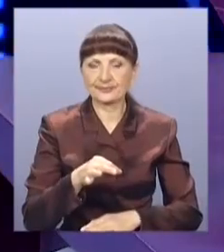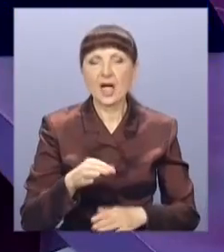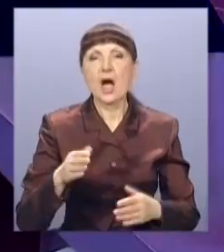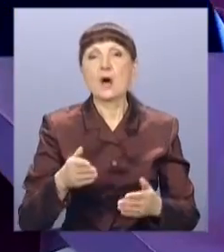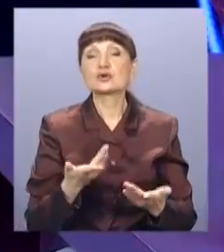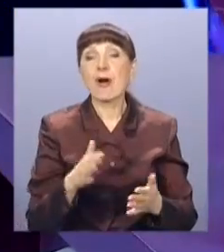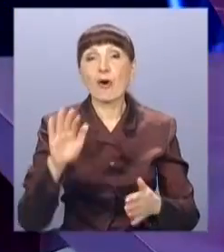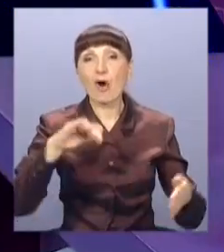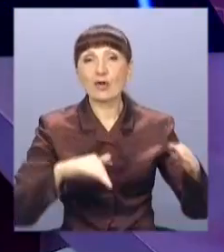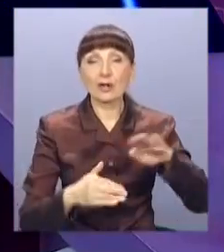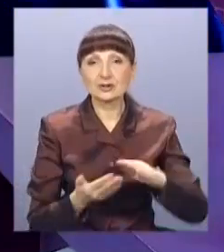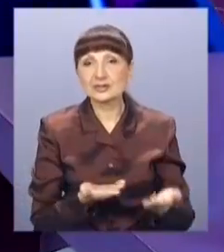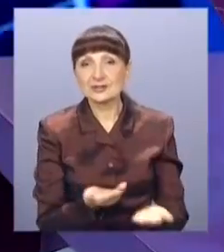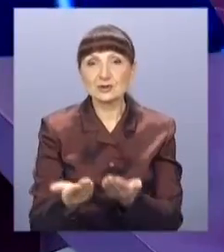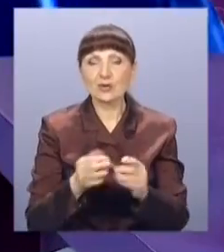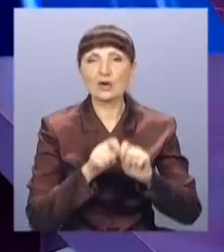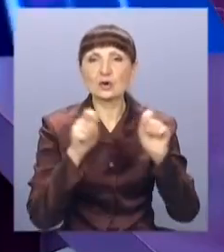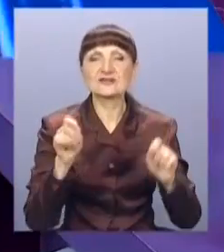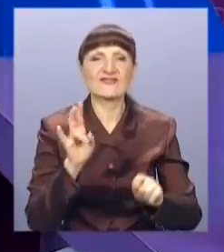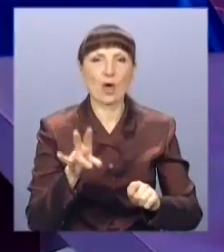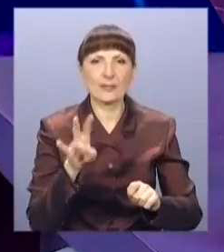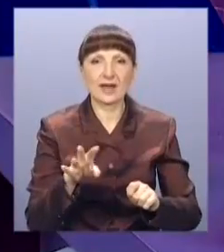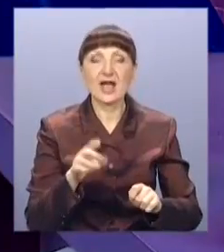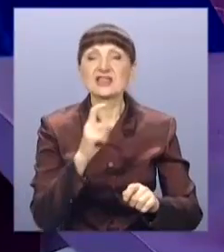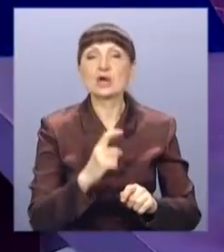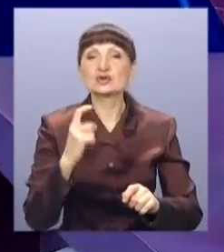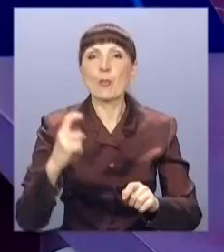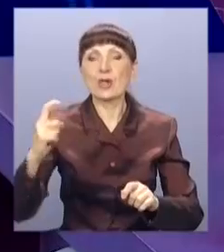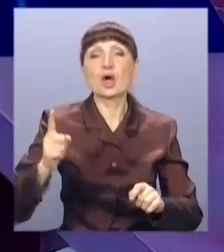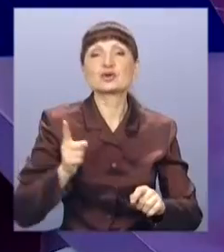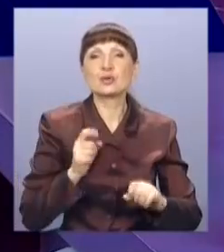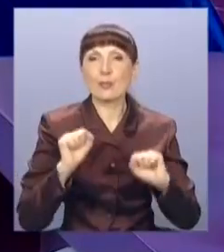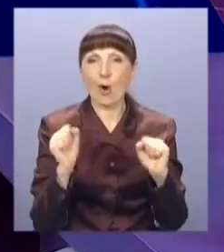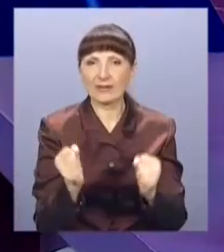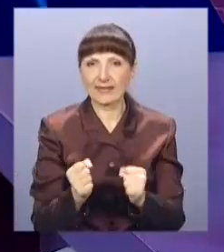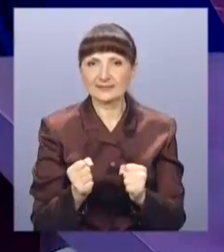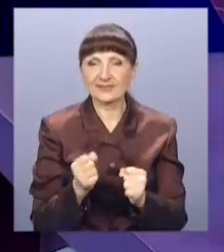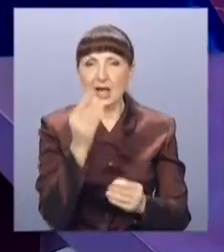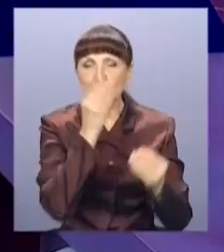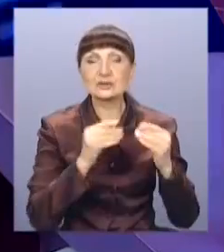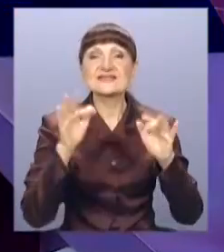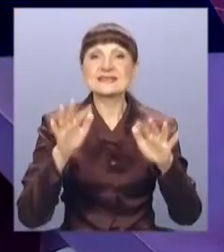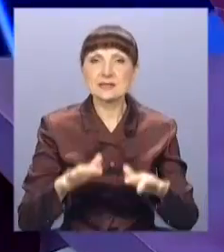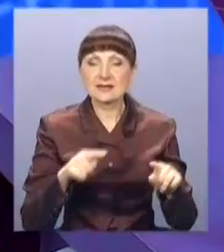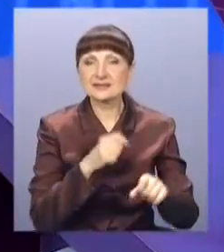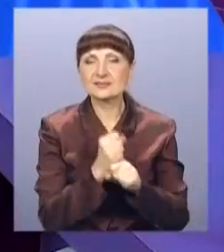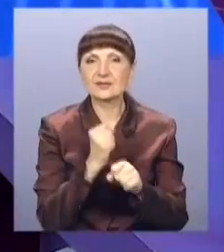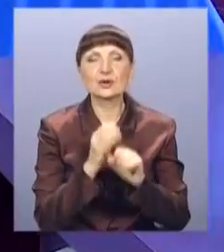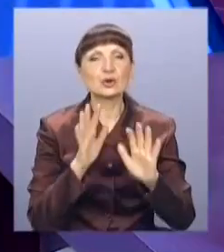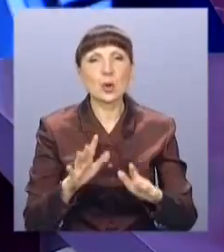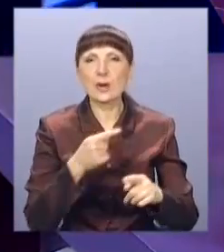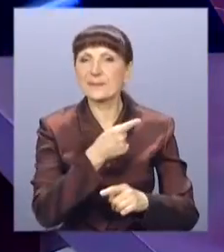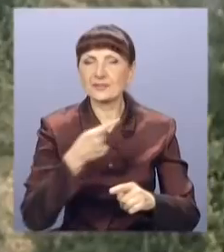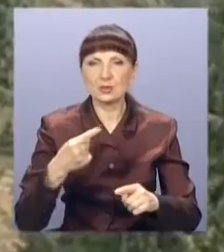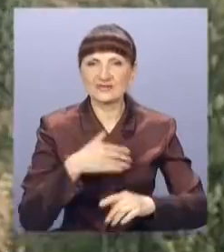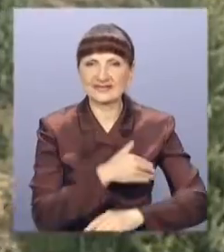Горнолыжный сезон в Алматы откроется в середине ноября. Наши булаки с нетерпением ждут похолодания. Искусственный снег здесь производят только при